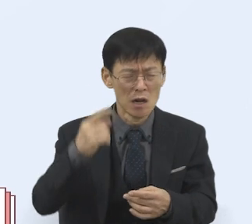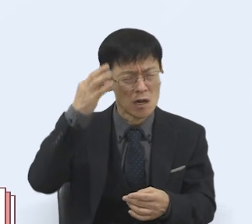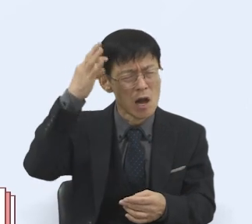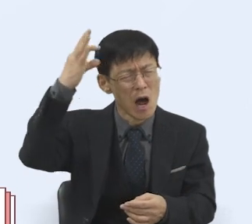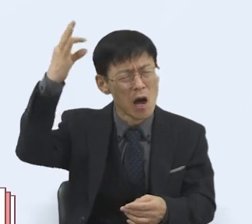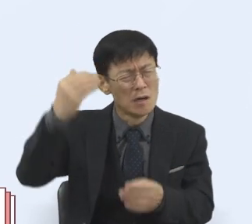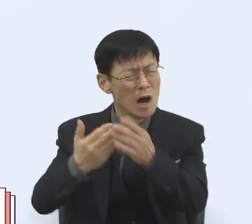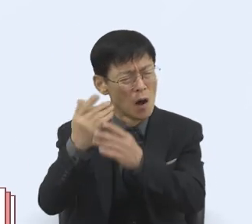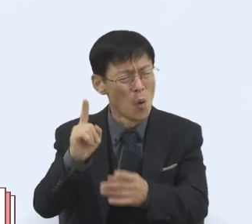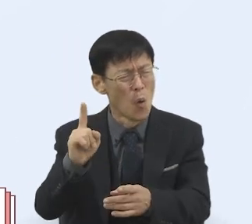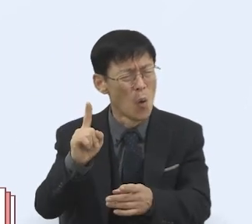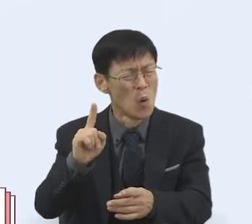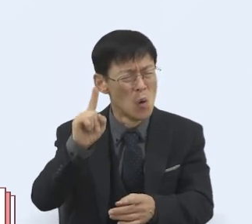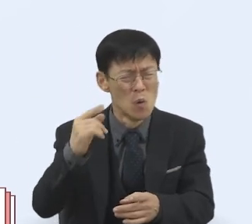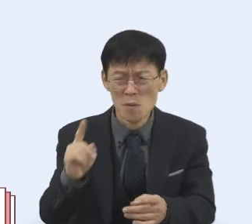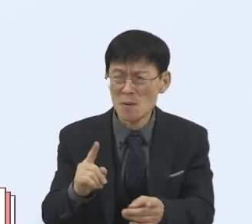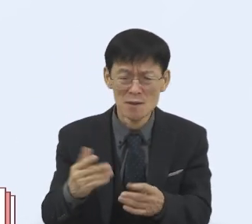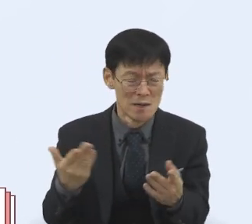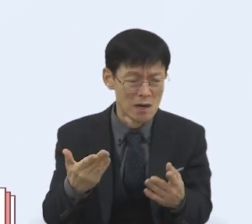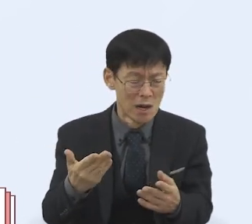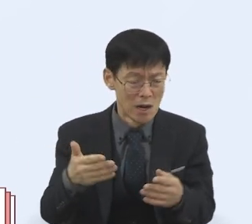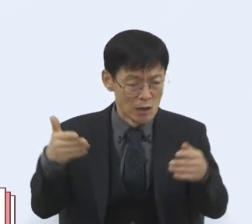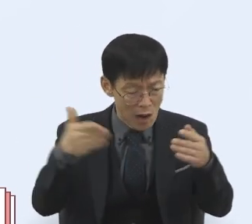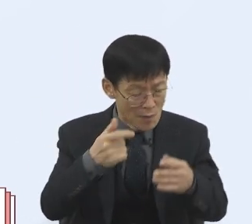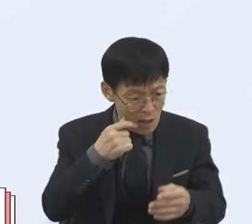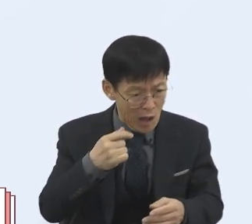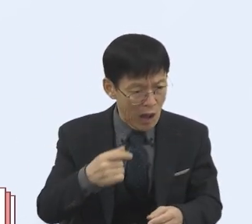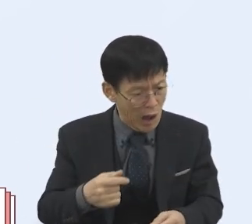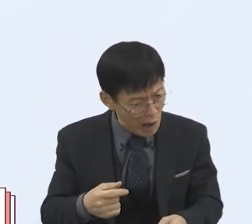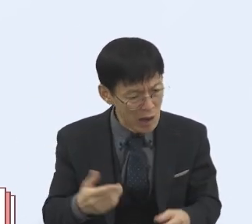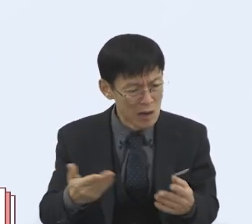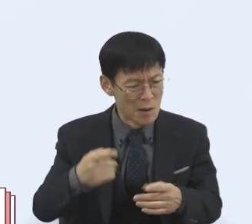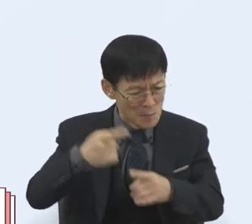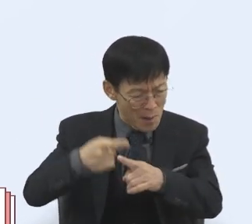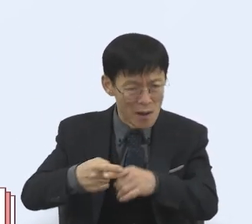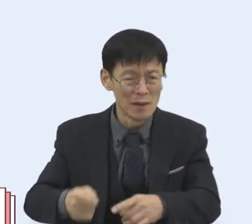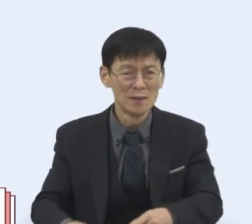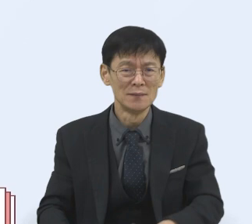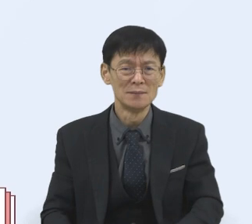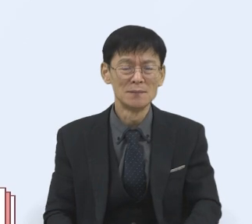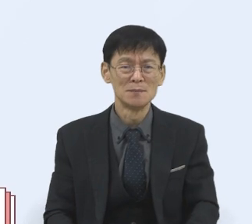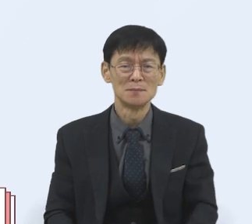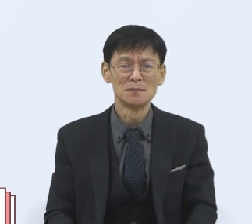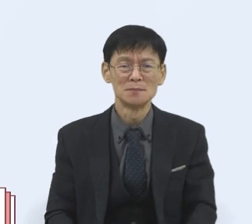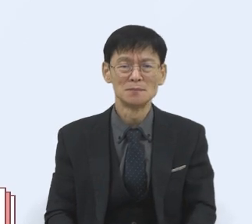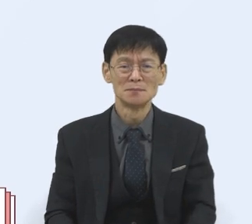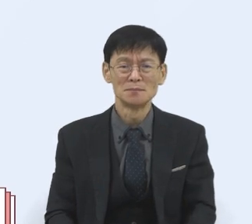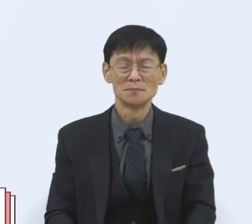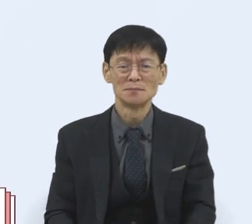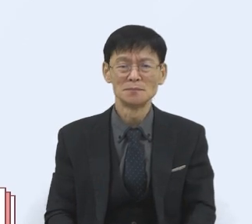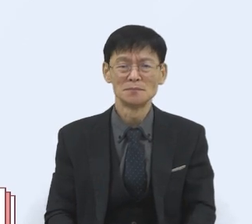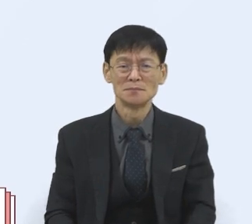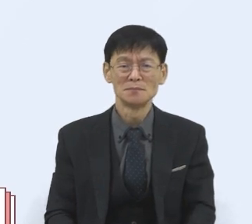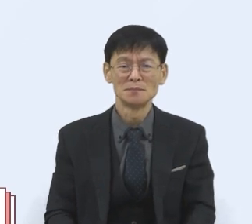자꾸 다른 생각을 하게 돼서 업무에 집중하는 것이 어려워질 수 있기 때문입니다.